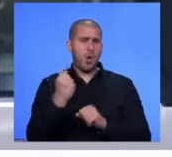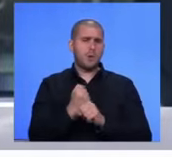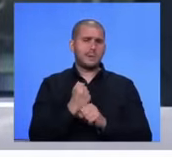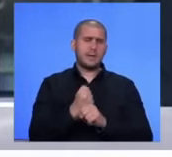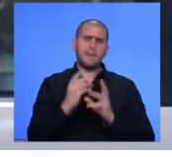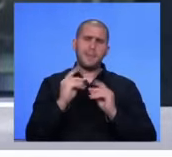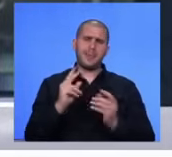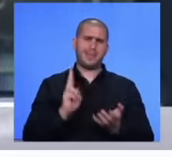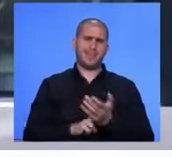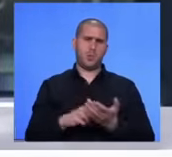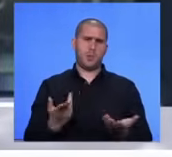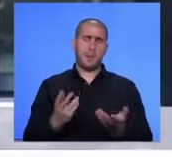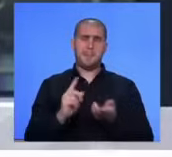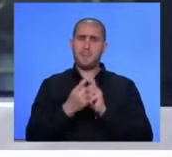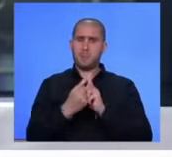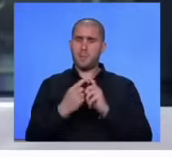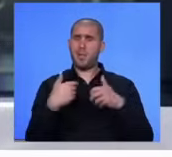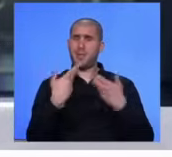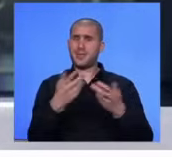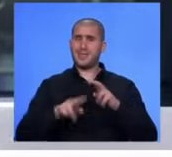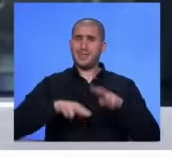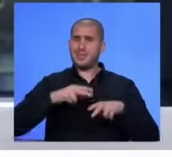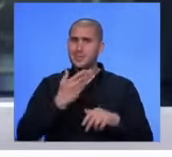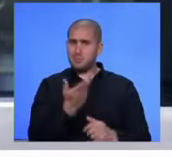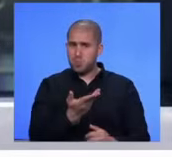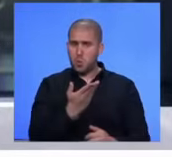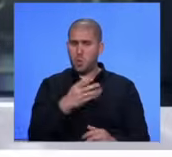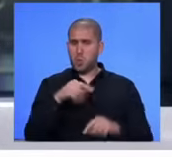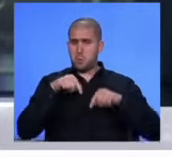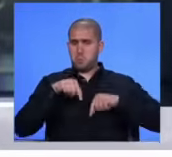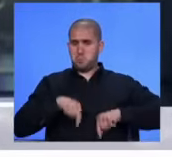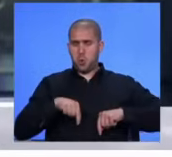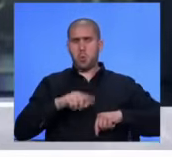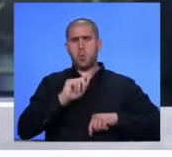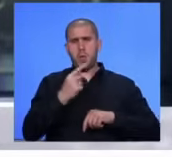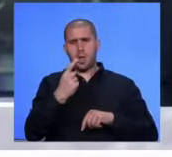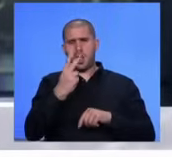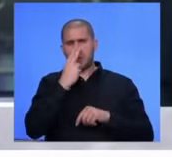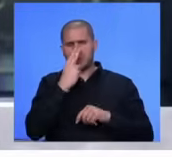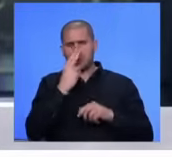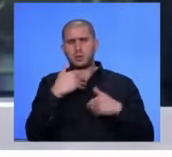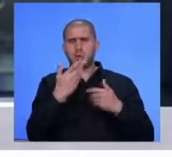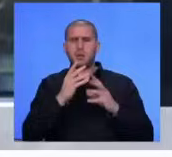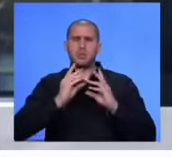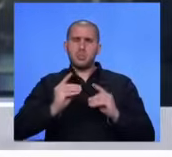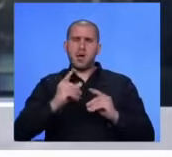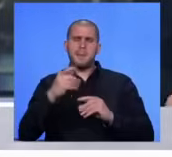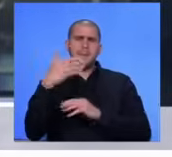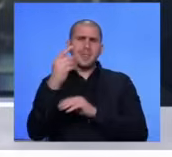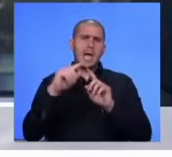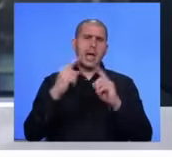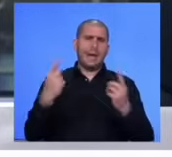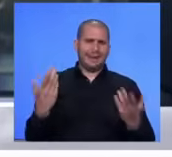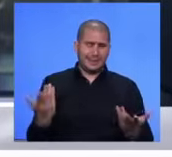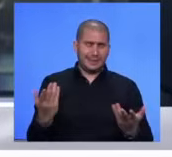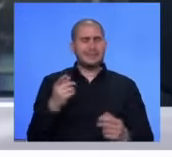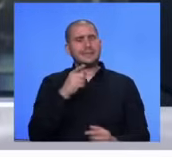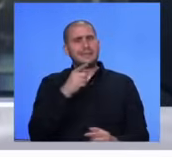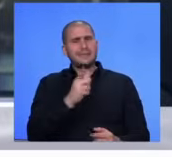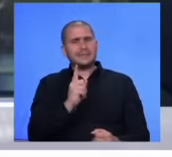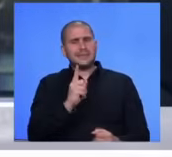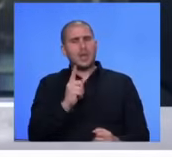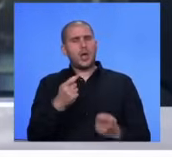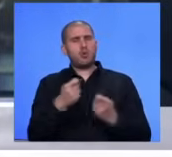בדרך נכונה. במקום להעניק את הטיפול אצלנו, אולי לנסות להעביר אותם למדינה אחרת. Mm-hmm. זה לא